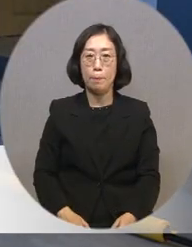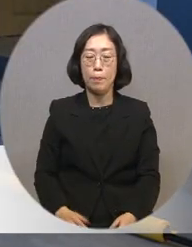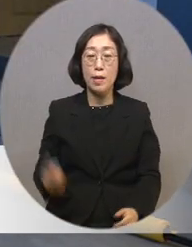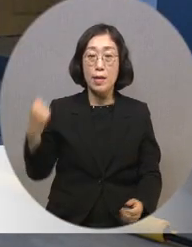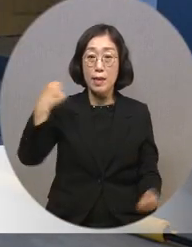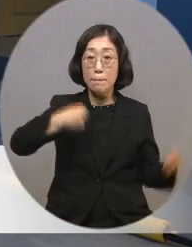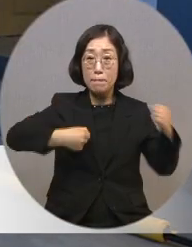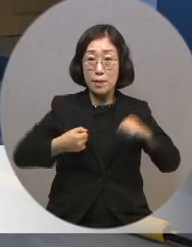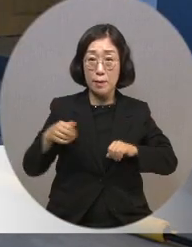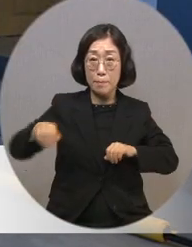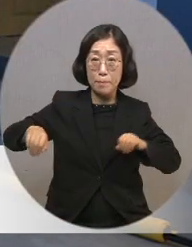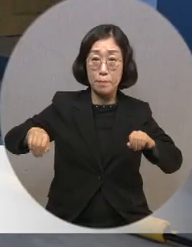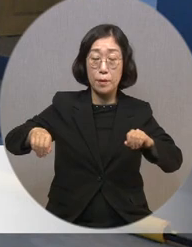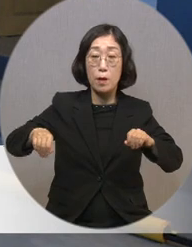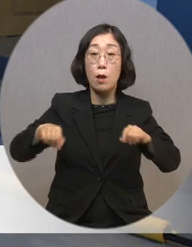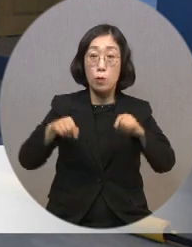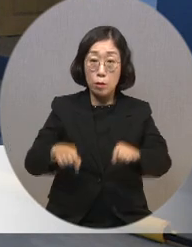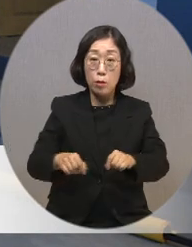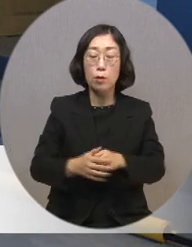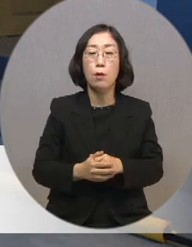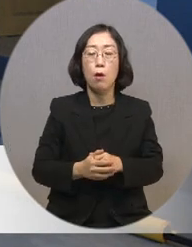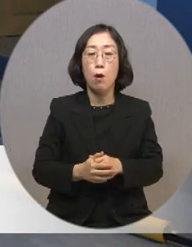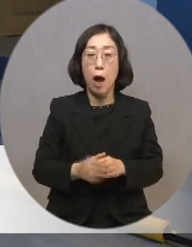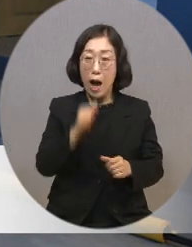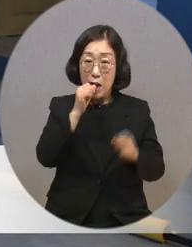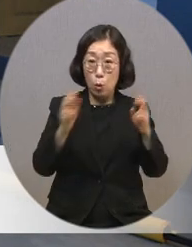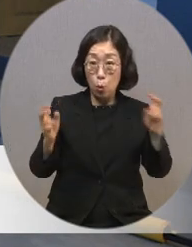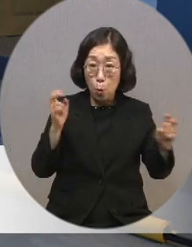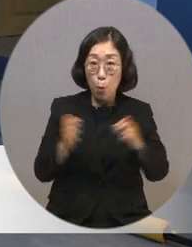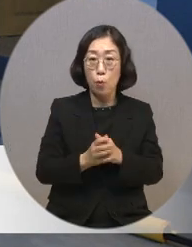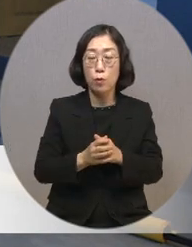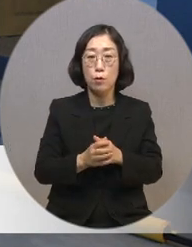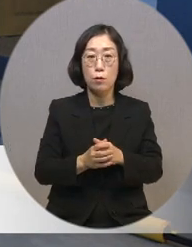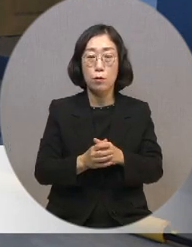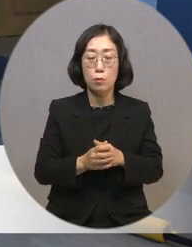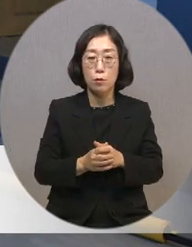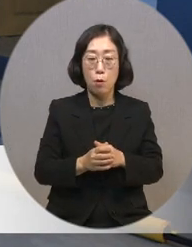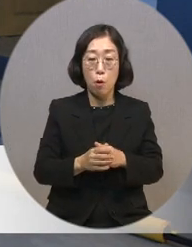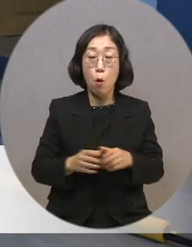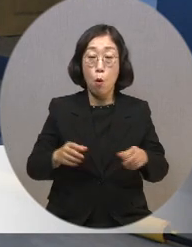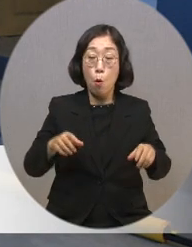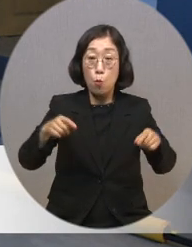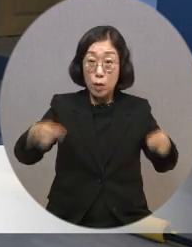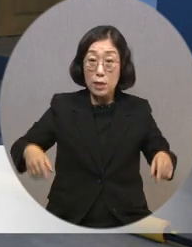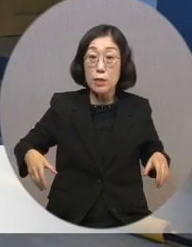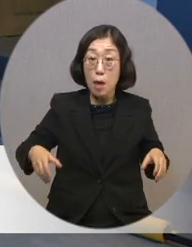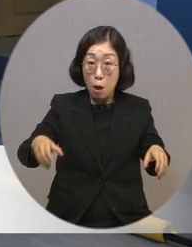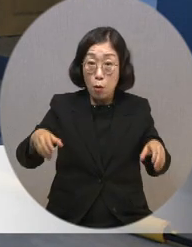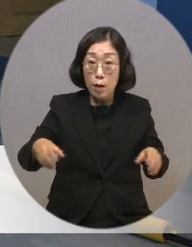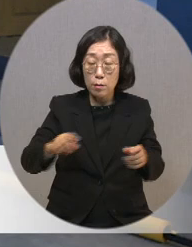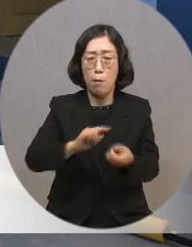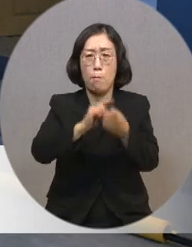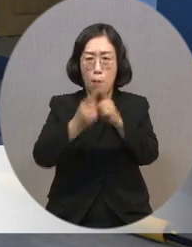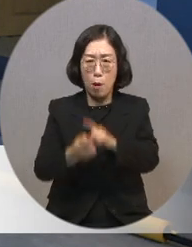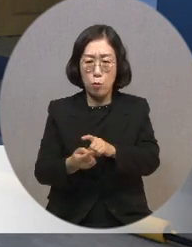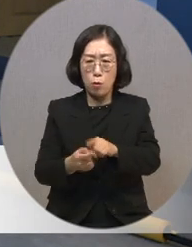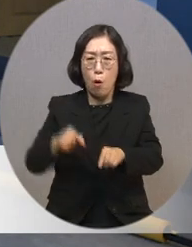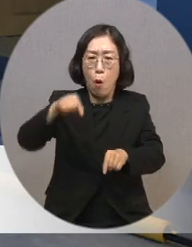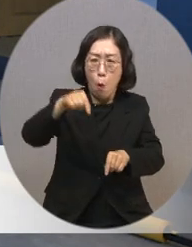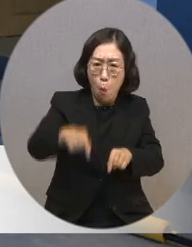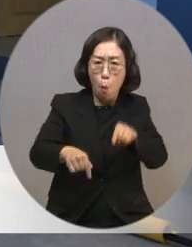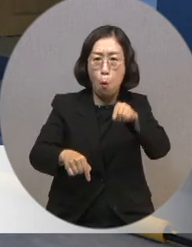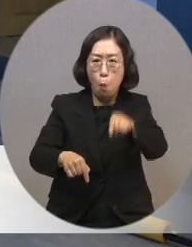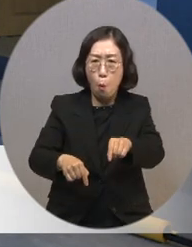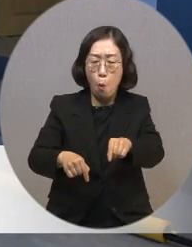그래서 휠체어 장애인도 이제 걸을 수 있는 그런 시대가 오고 있지 않습니까? 그래서 그런 기술이 조금 더 장애